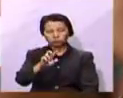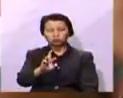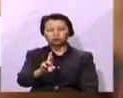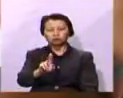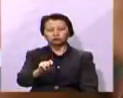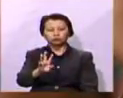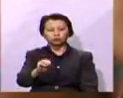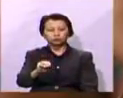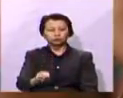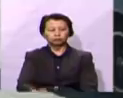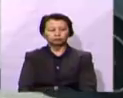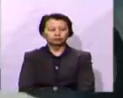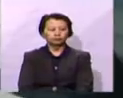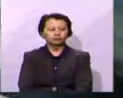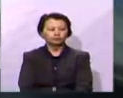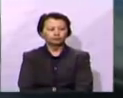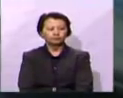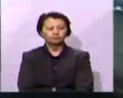RTM.